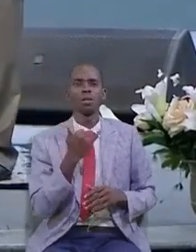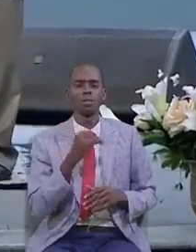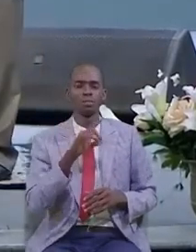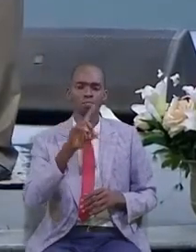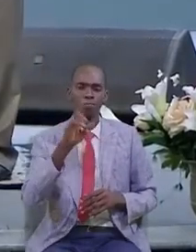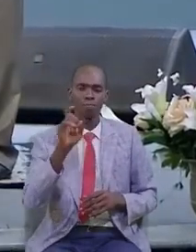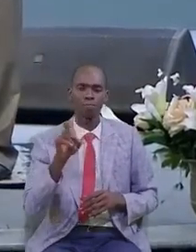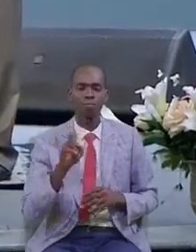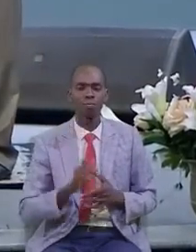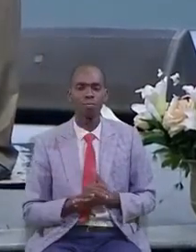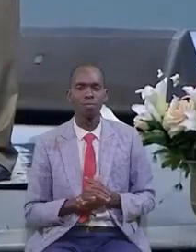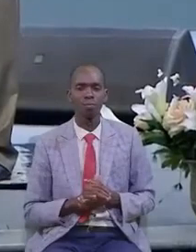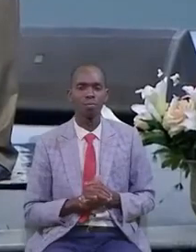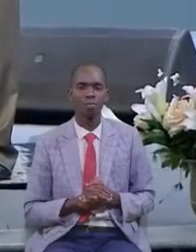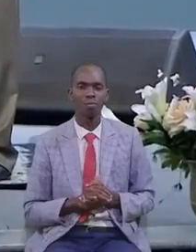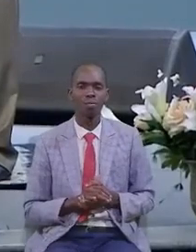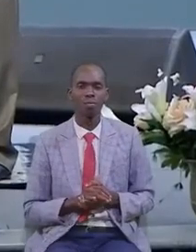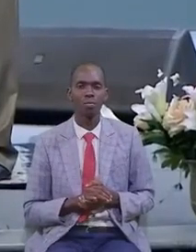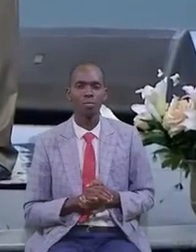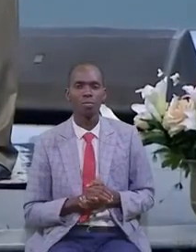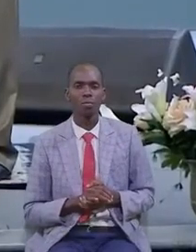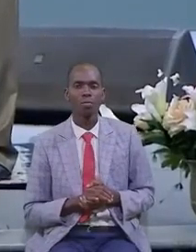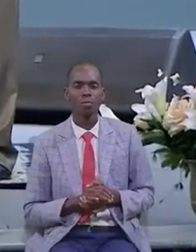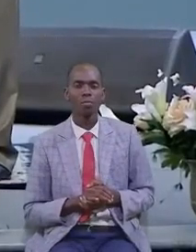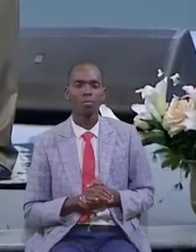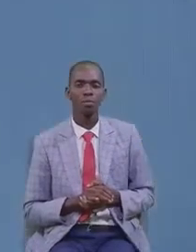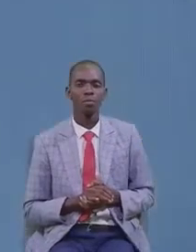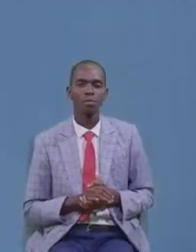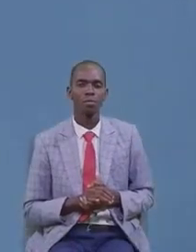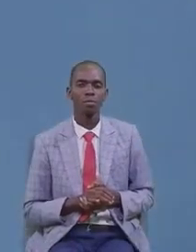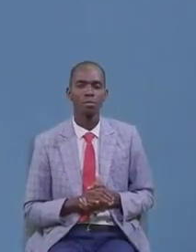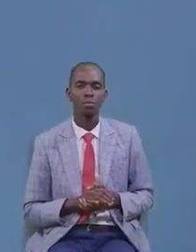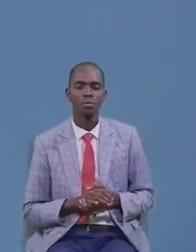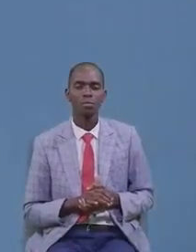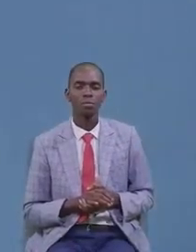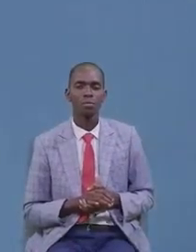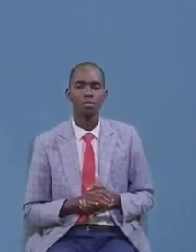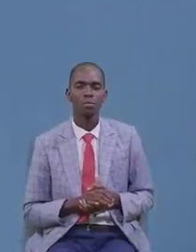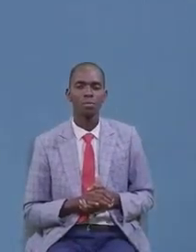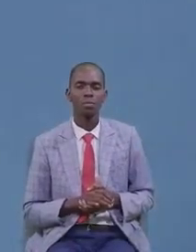విధంగా కొనసాగుదాం, అలాగే కొనసాగుదాంలే అని అనుకోరు. నన్ను ఎందుకు దేవుడు చేశాడని